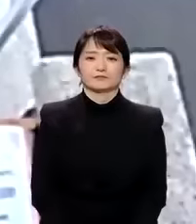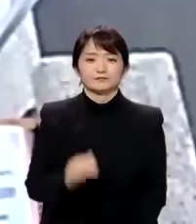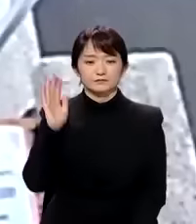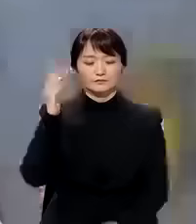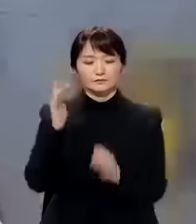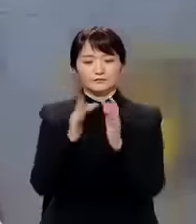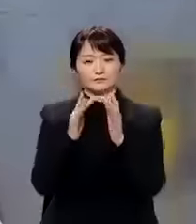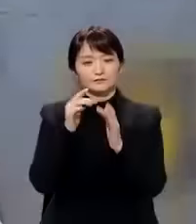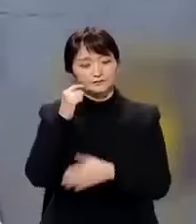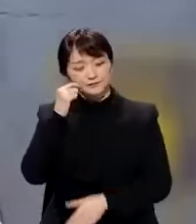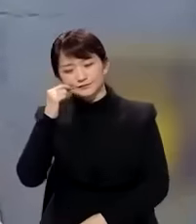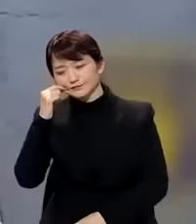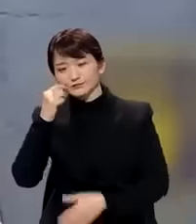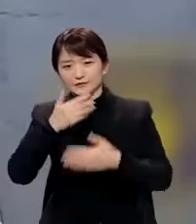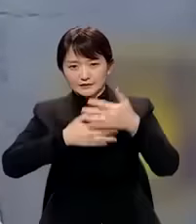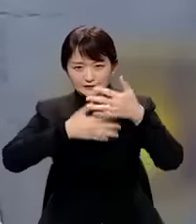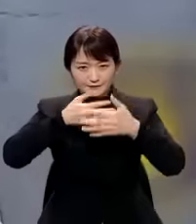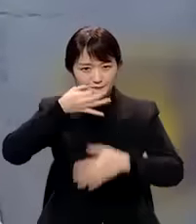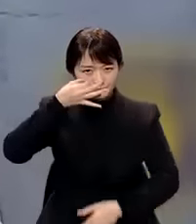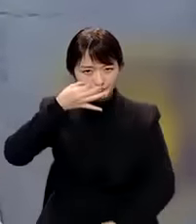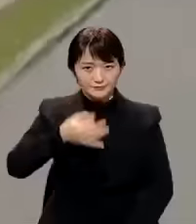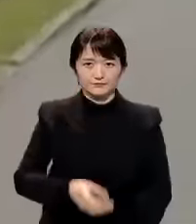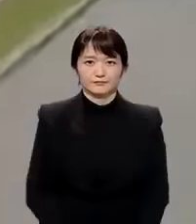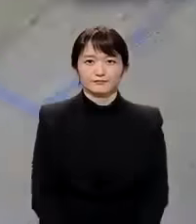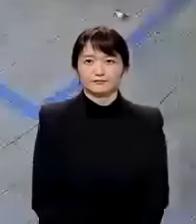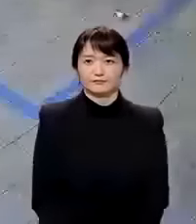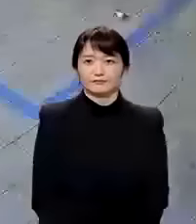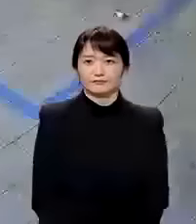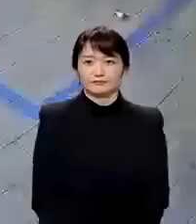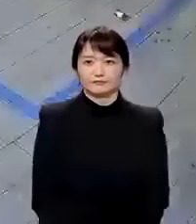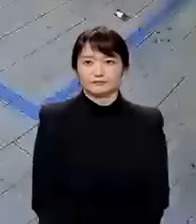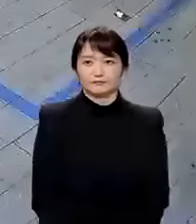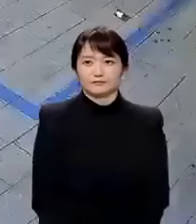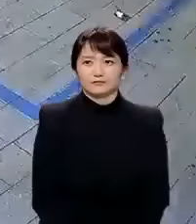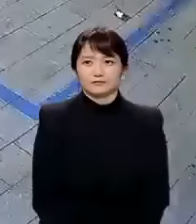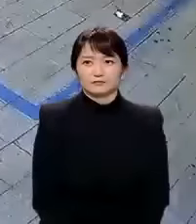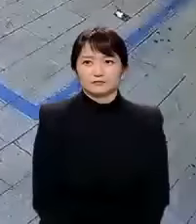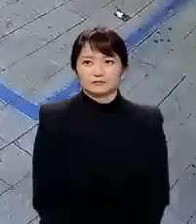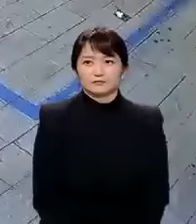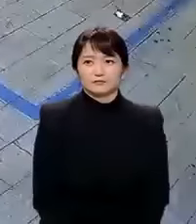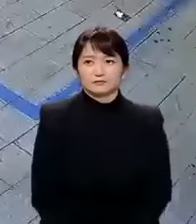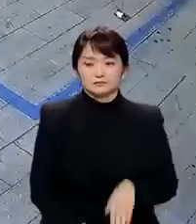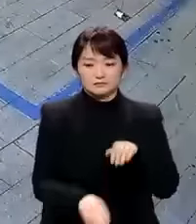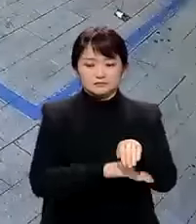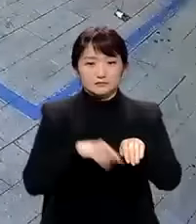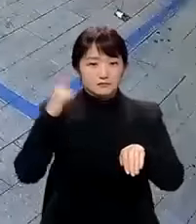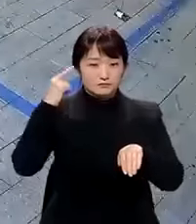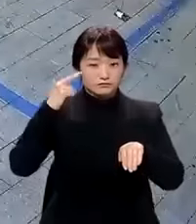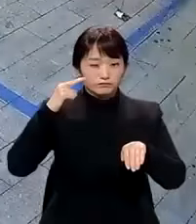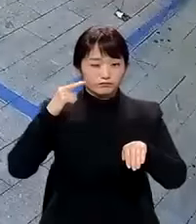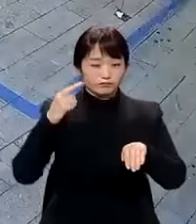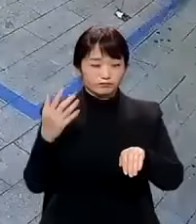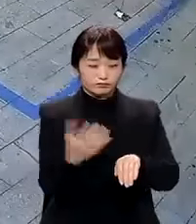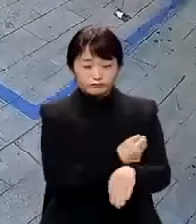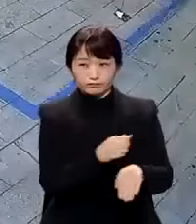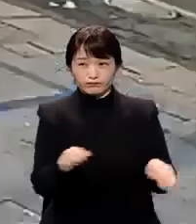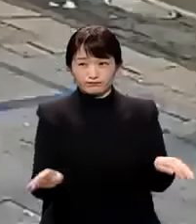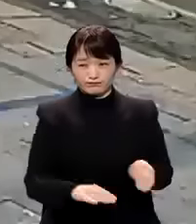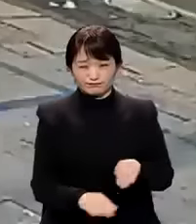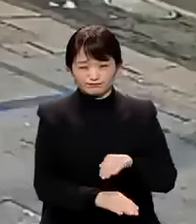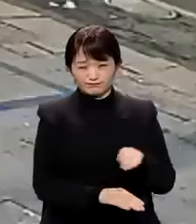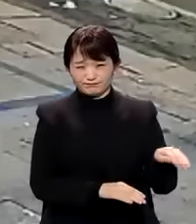온라인에서 화제가 되고 있는 영상 함께 보시죠 자 차 한대가을 내며 달려 멋진